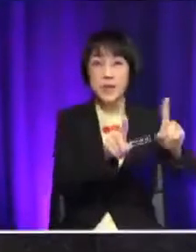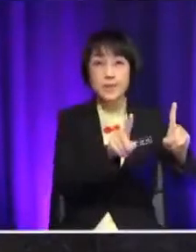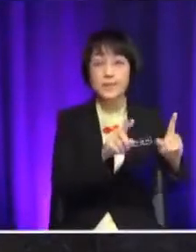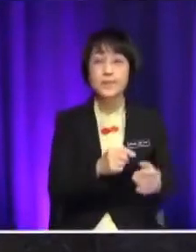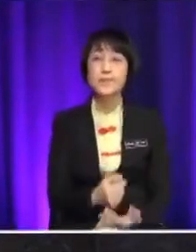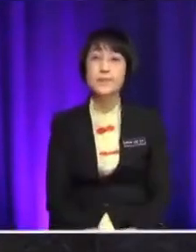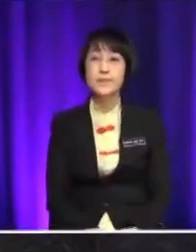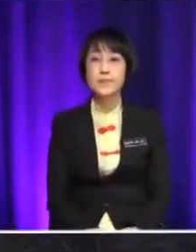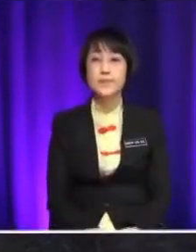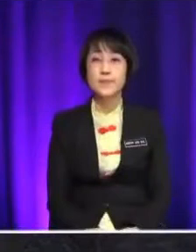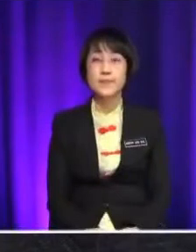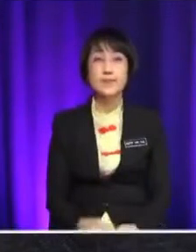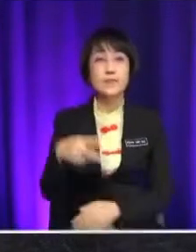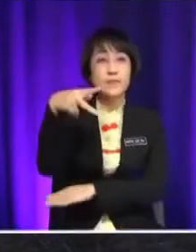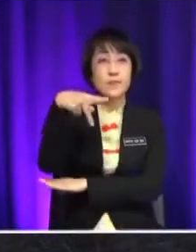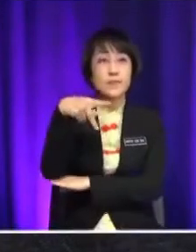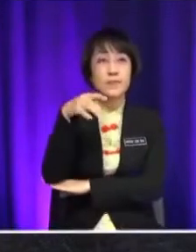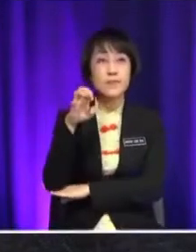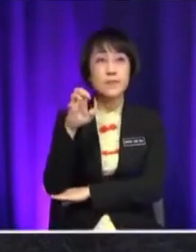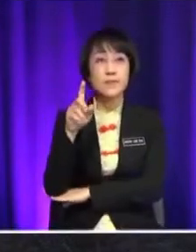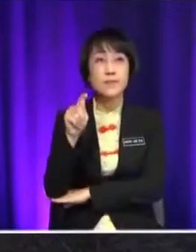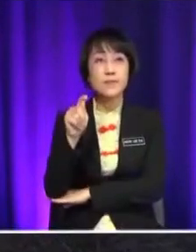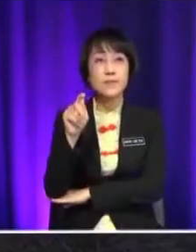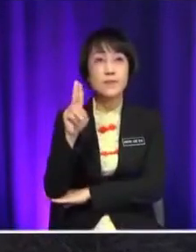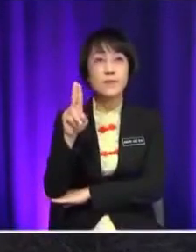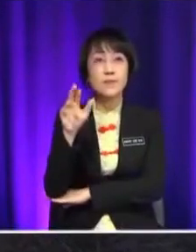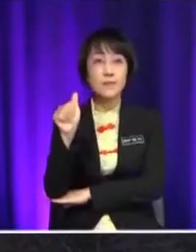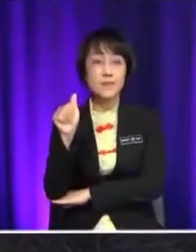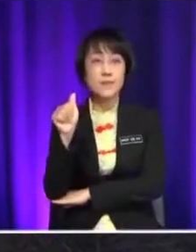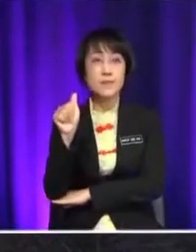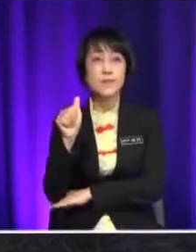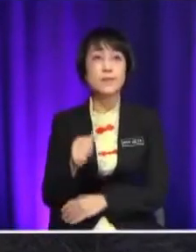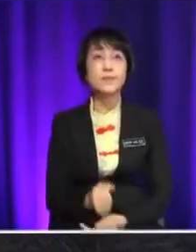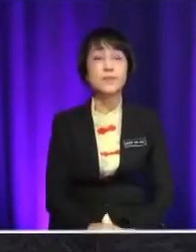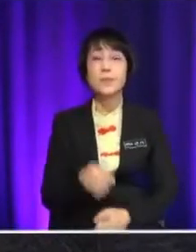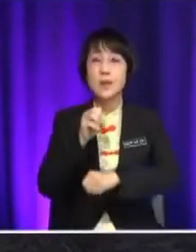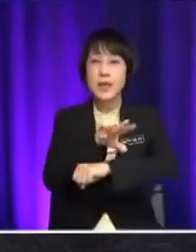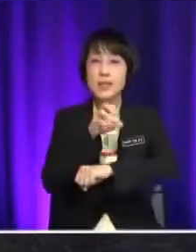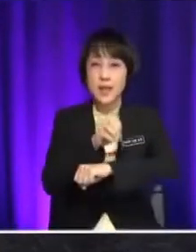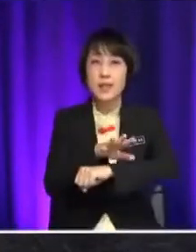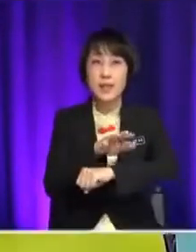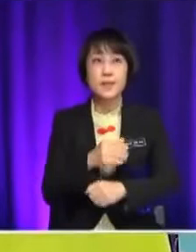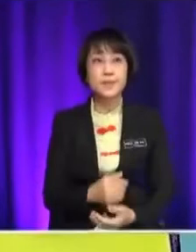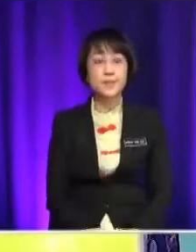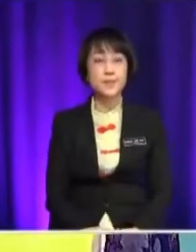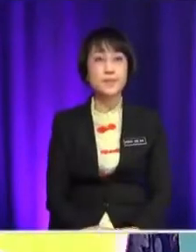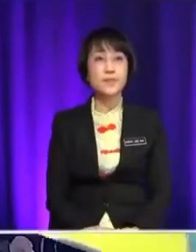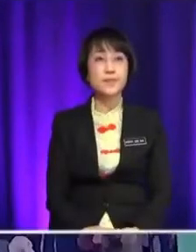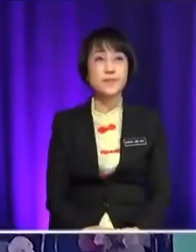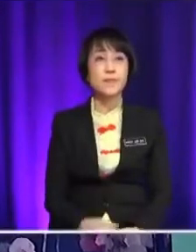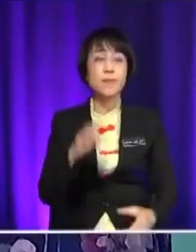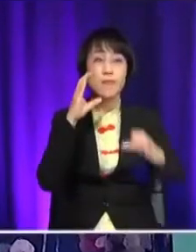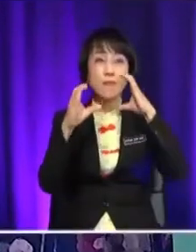Dan bagaimana pula petua yang cikgu nak kongsikan kepada murid-murid? Ya, ini dia petuanya. Ya. Untuk komunikasi lisan,